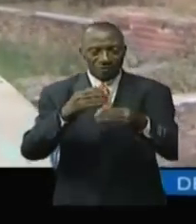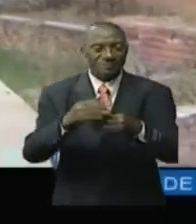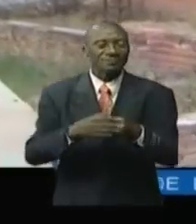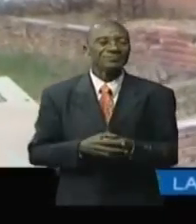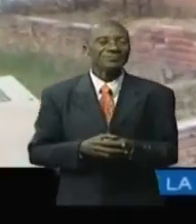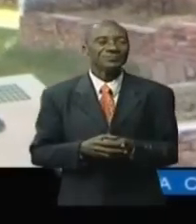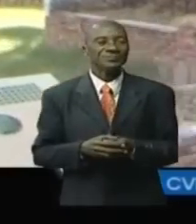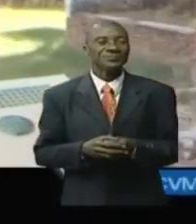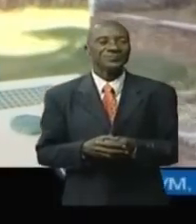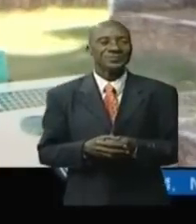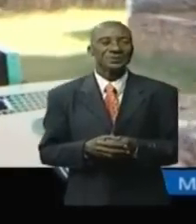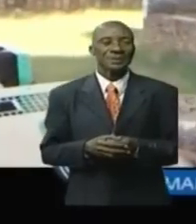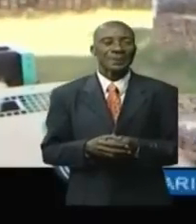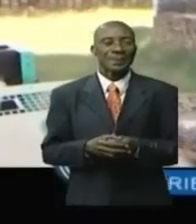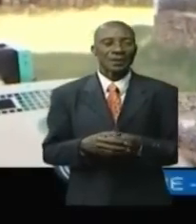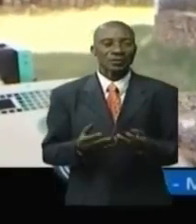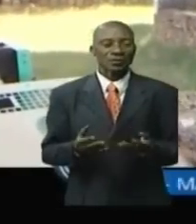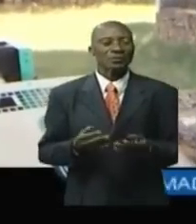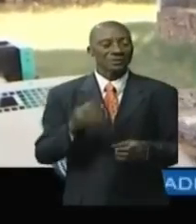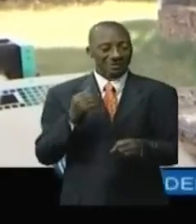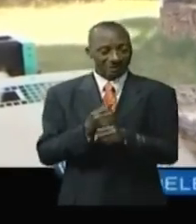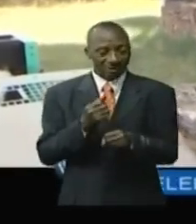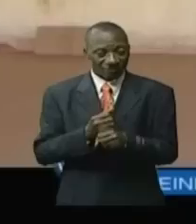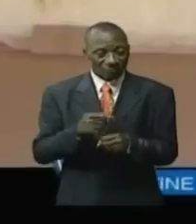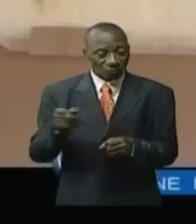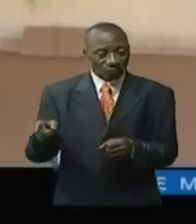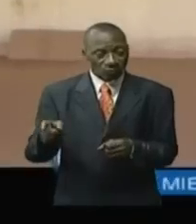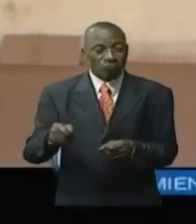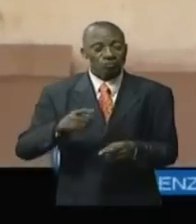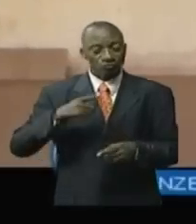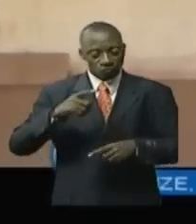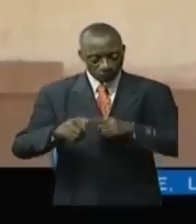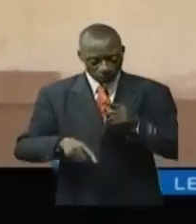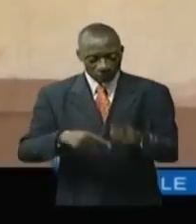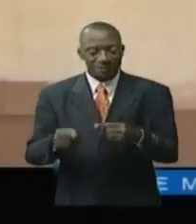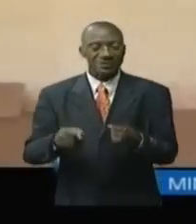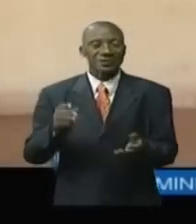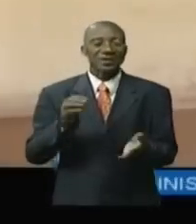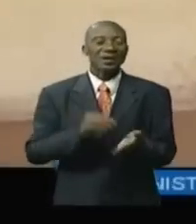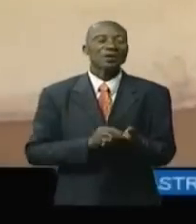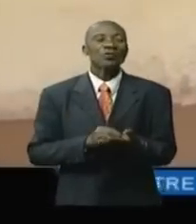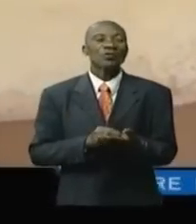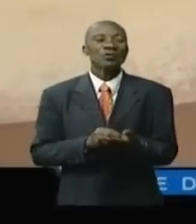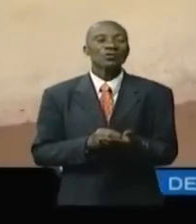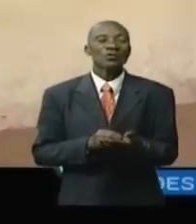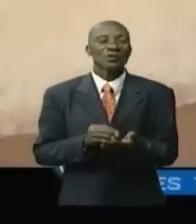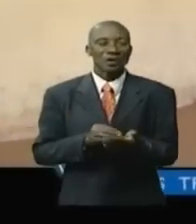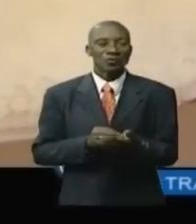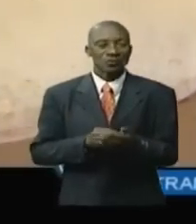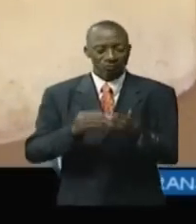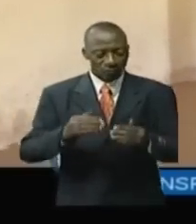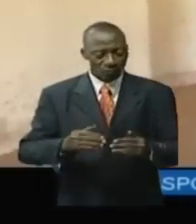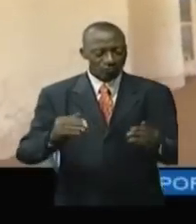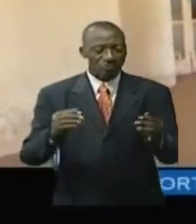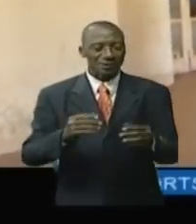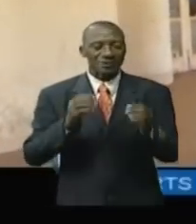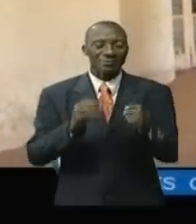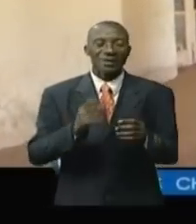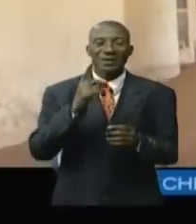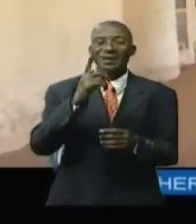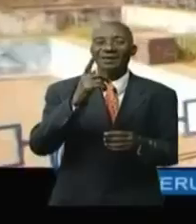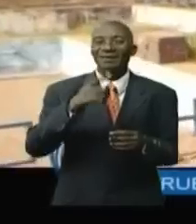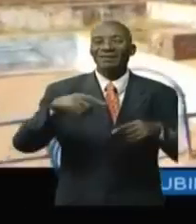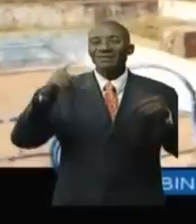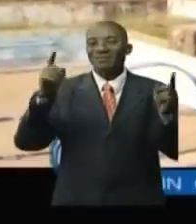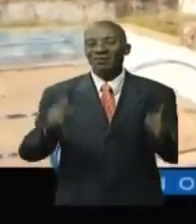débuts des travaux prévu pour une durée de 6 mois. Mais ça fait déjà plus d'une année que rien ne s'est fait